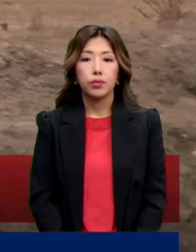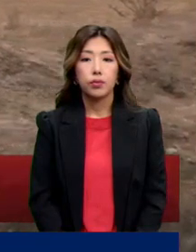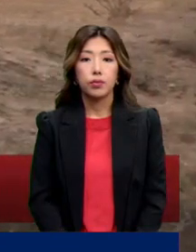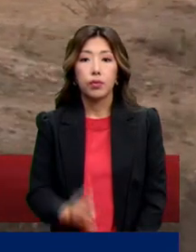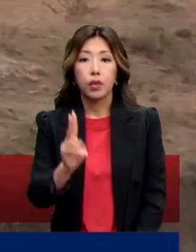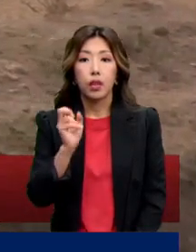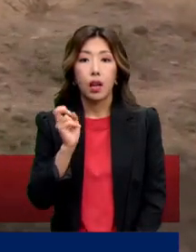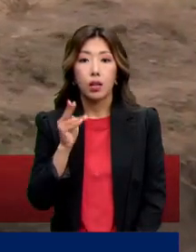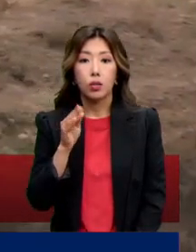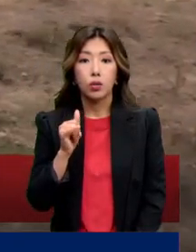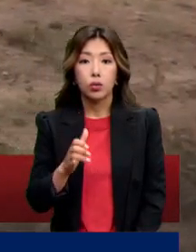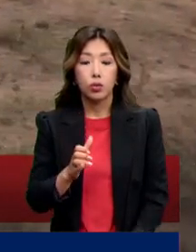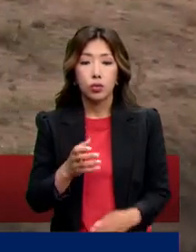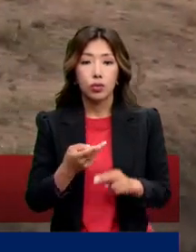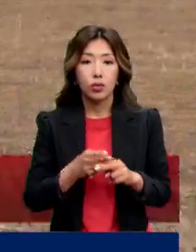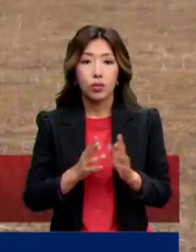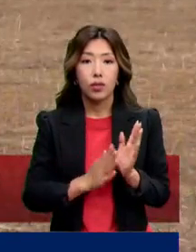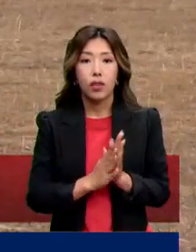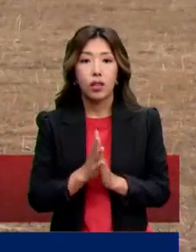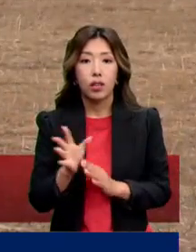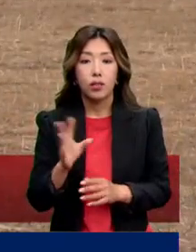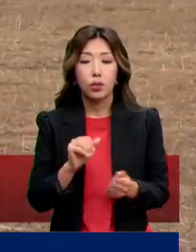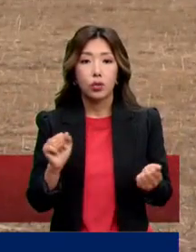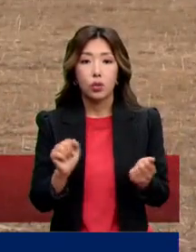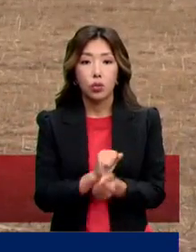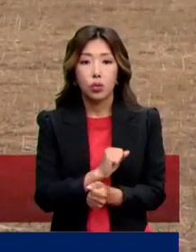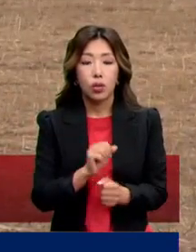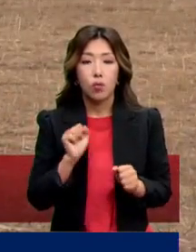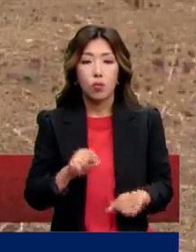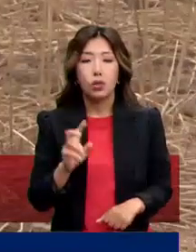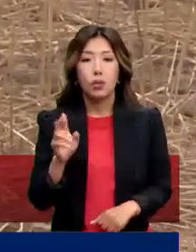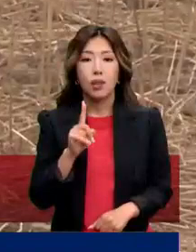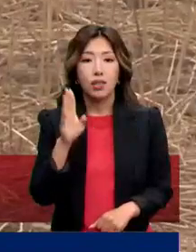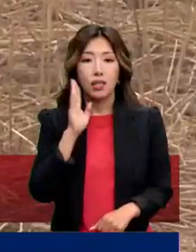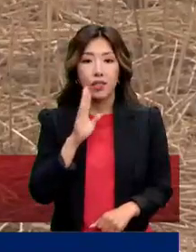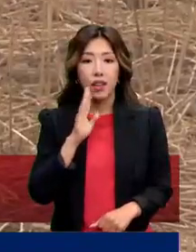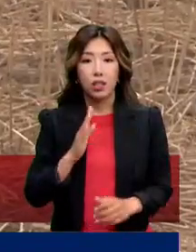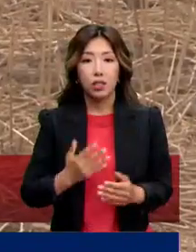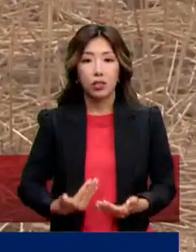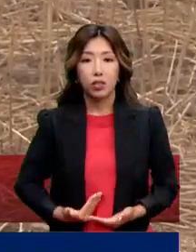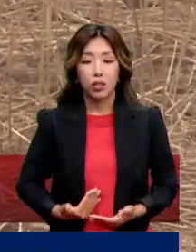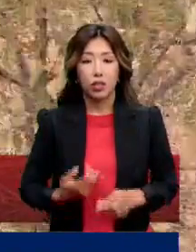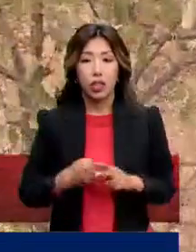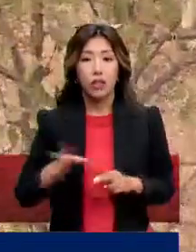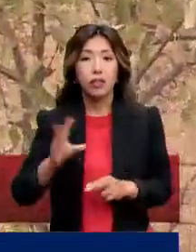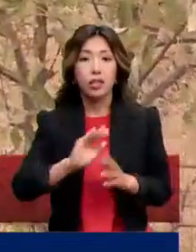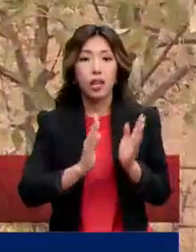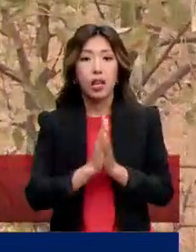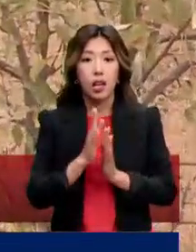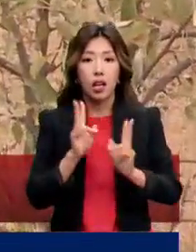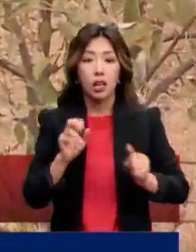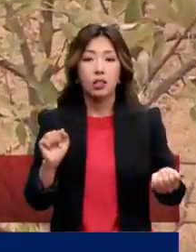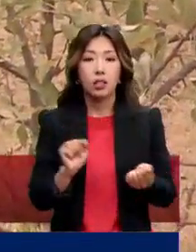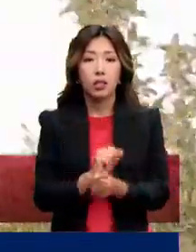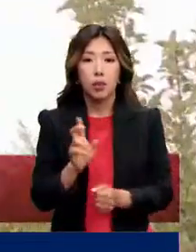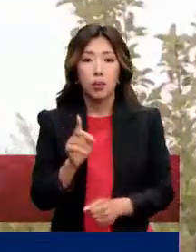Кактусы впору выращивать дехканам Сайрамского района. Они, похоже, единственные смогут выжить в сложившейся ситуации. Все остальные растения засыхают без